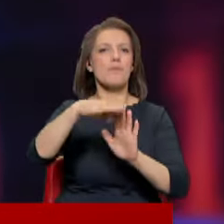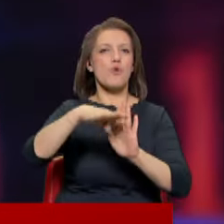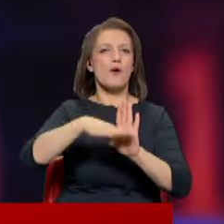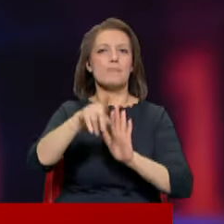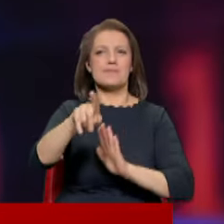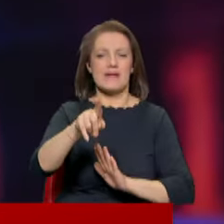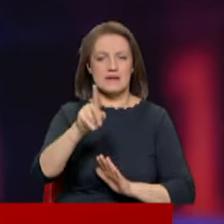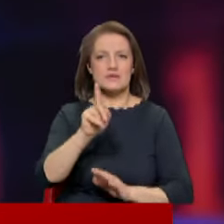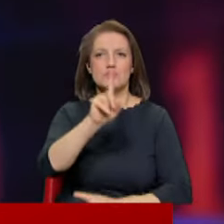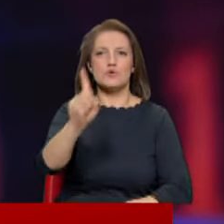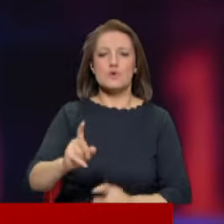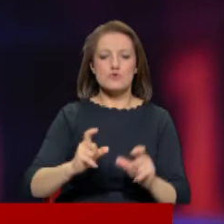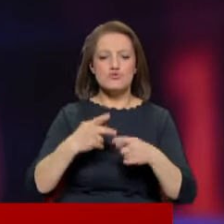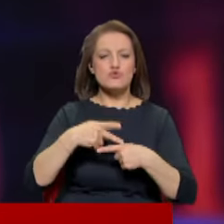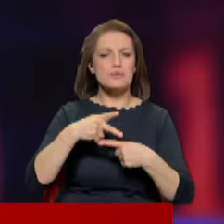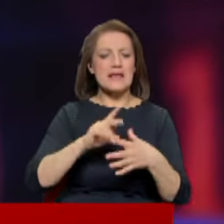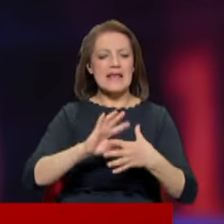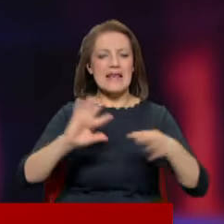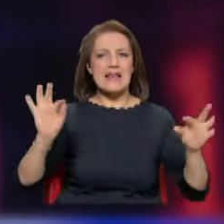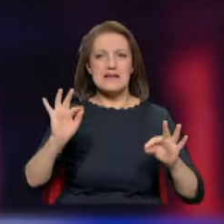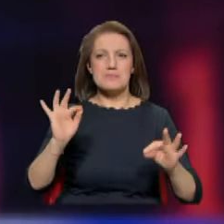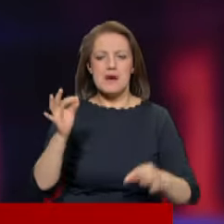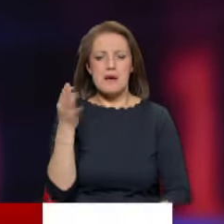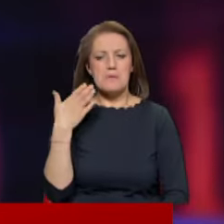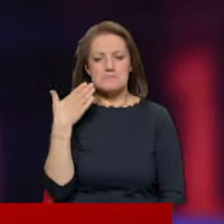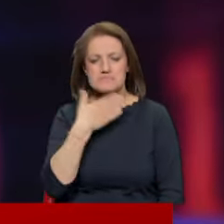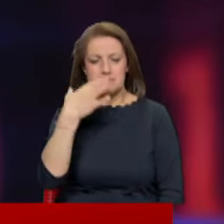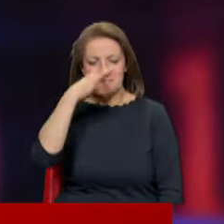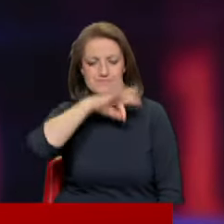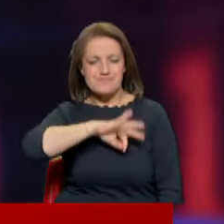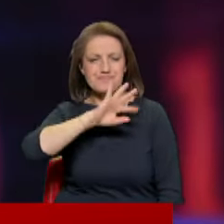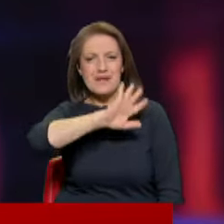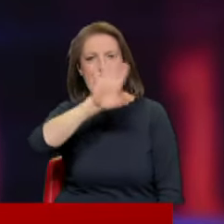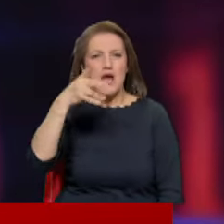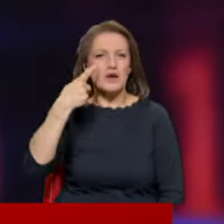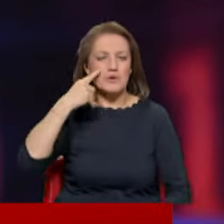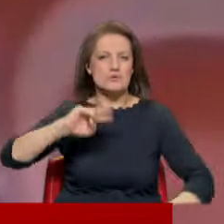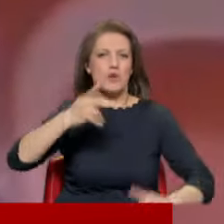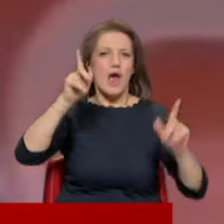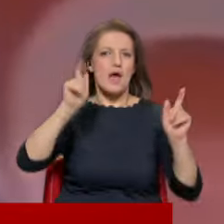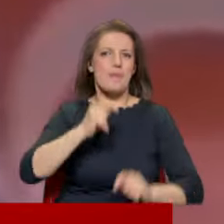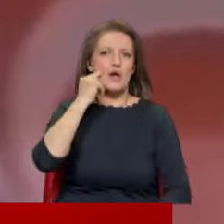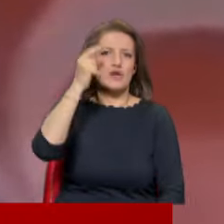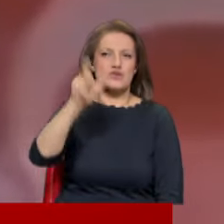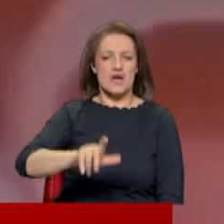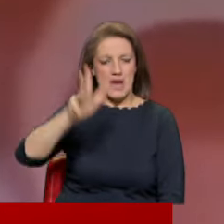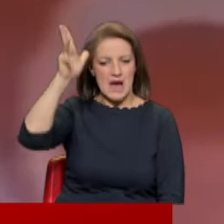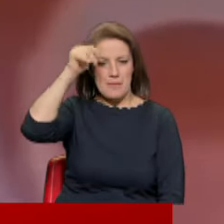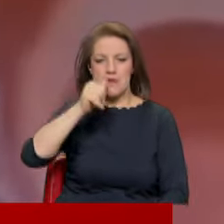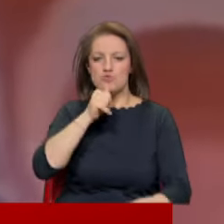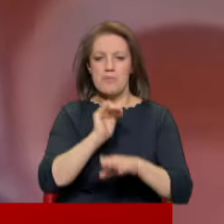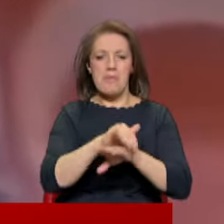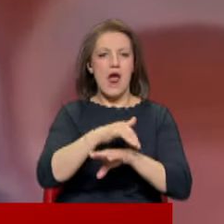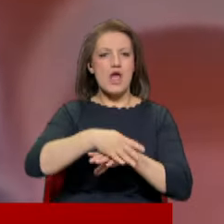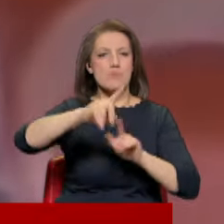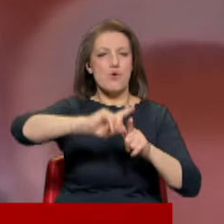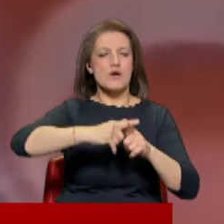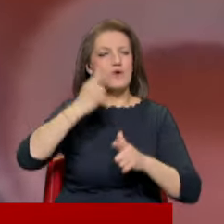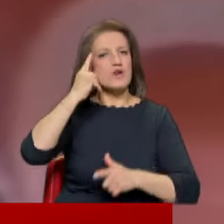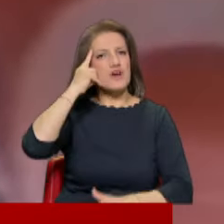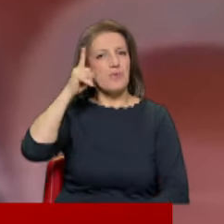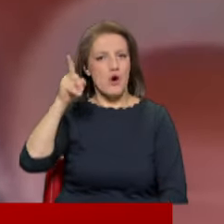Zübük'ün kelime anlamına bakıyorsunuz, çıkar elde edebilmek için her şeyi göze alan kişi diyor. Amerika baraj projemize,